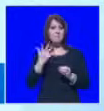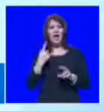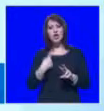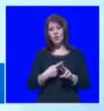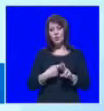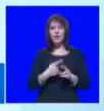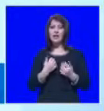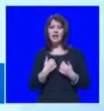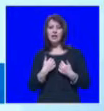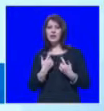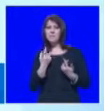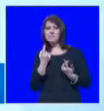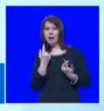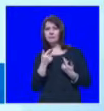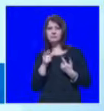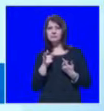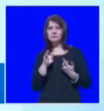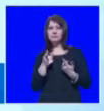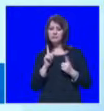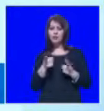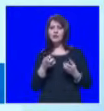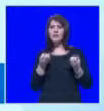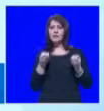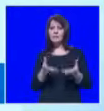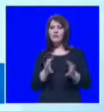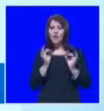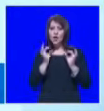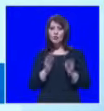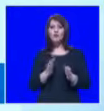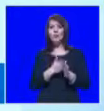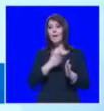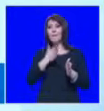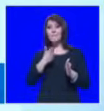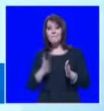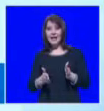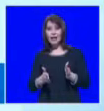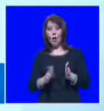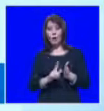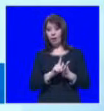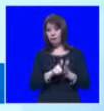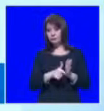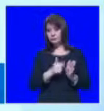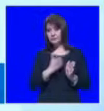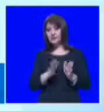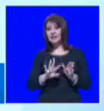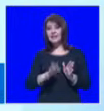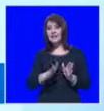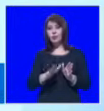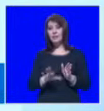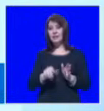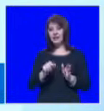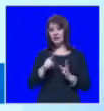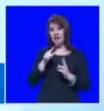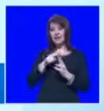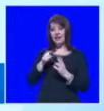има известна дискреция, която позволява да се определи точно периода, за който ще бъде определен този